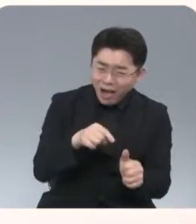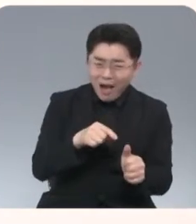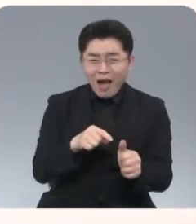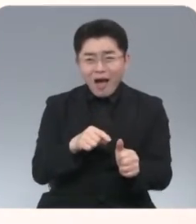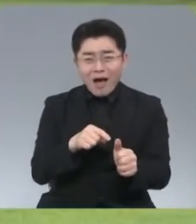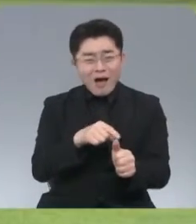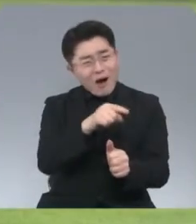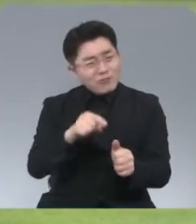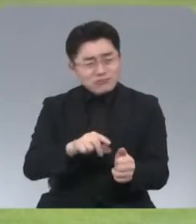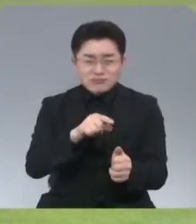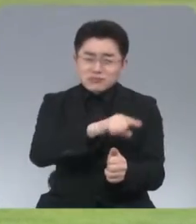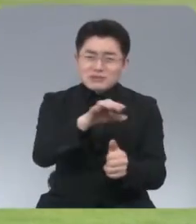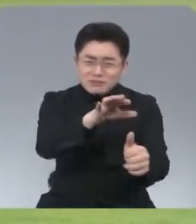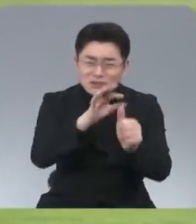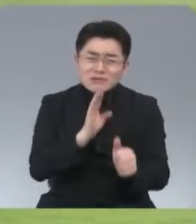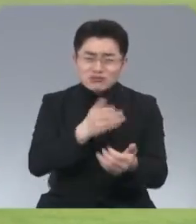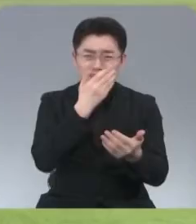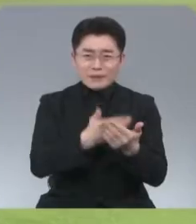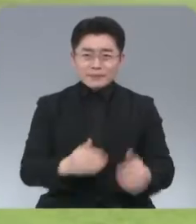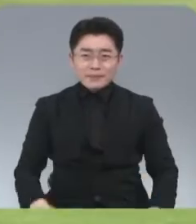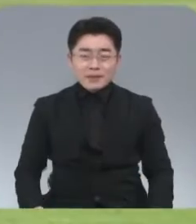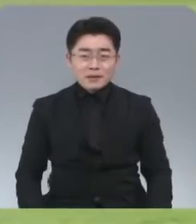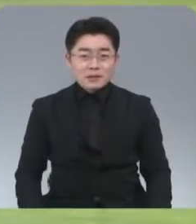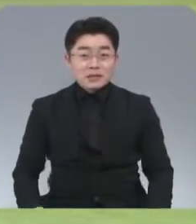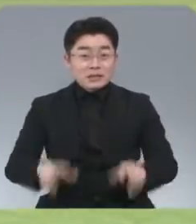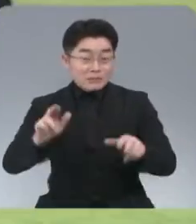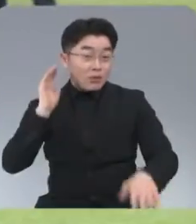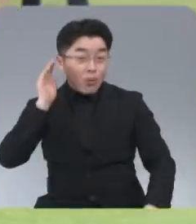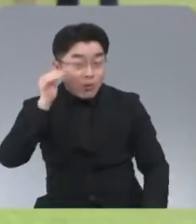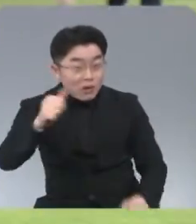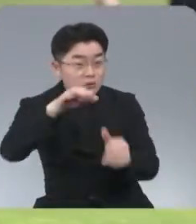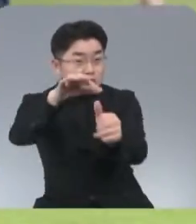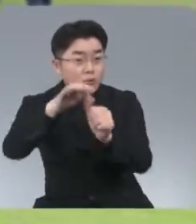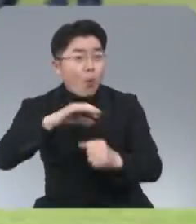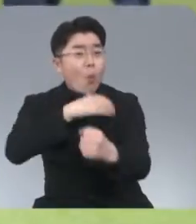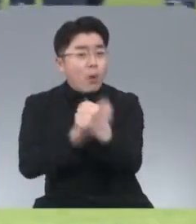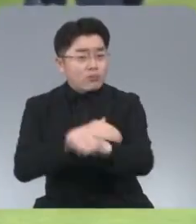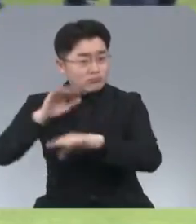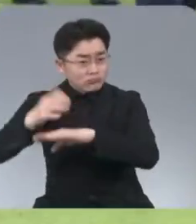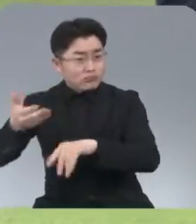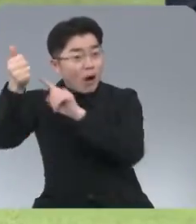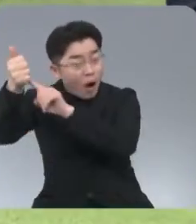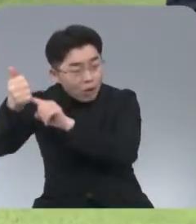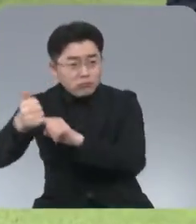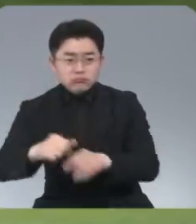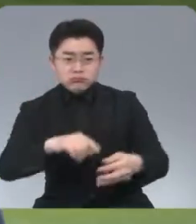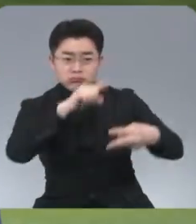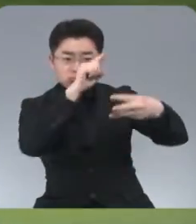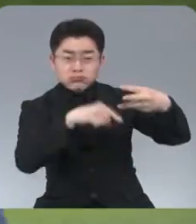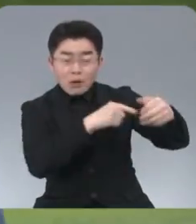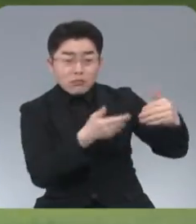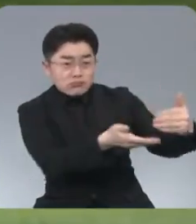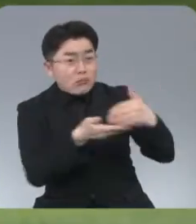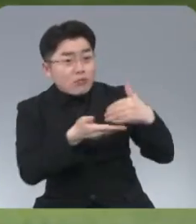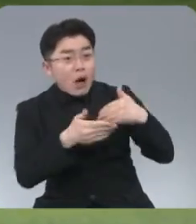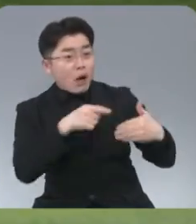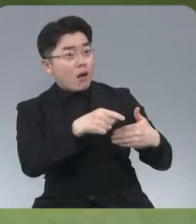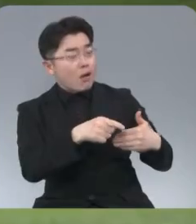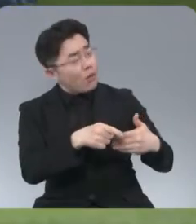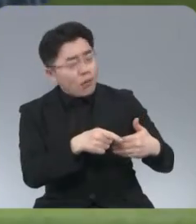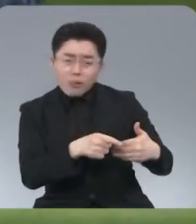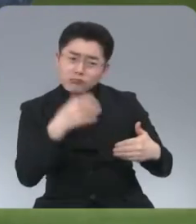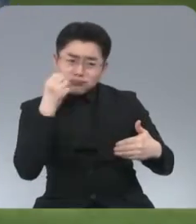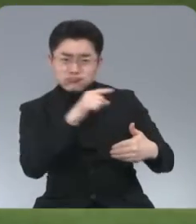아니에요 현직 대통령의 권한 문제를 두고 당선인 측이 조건을 거는 전례없는 상황을 만들었다는 청와대